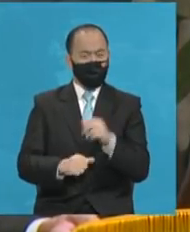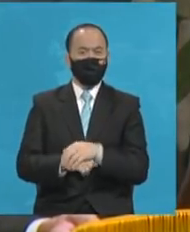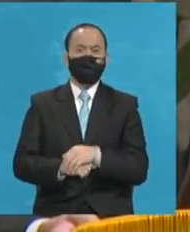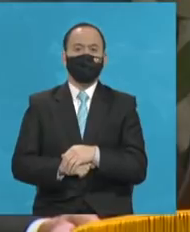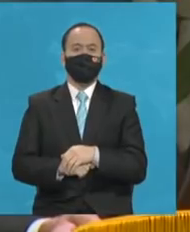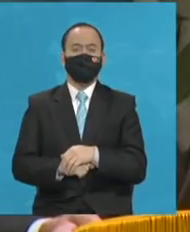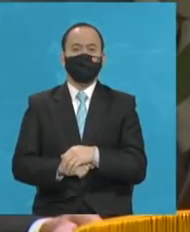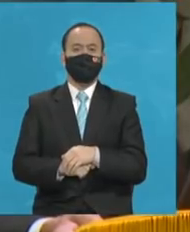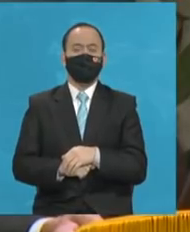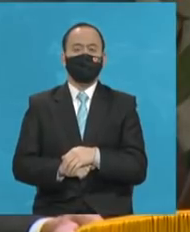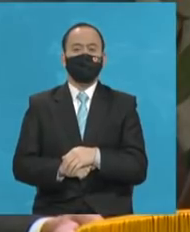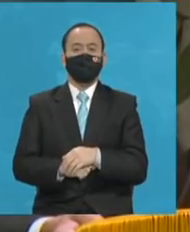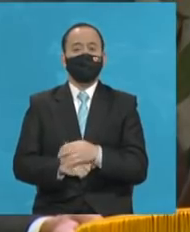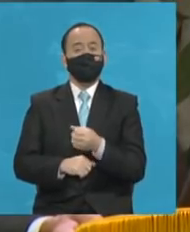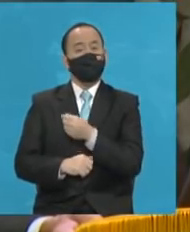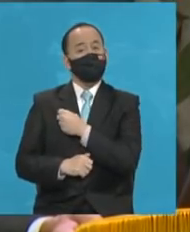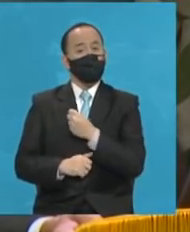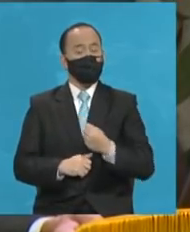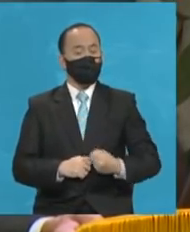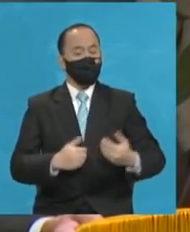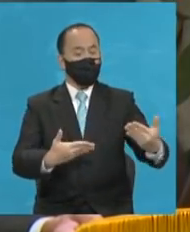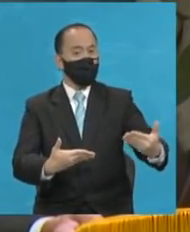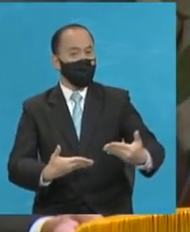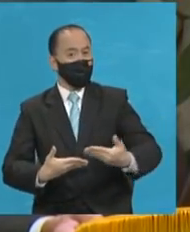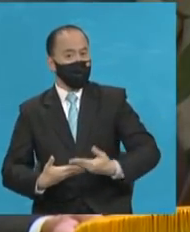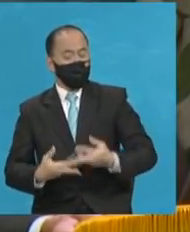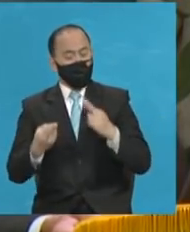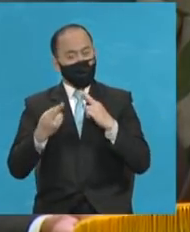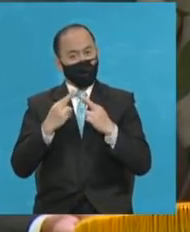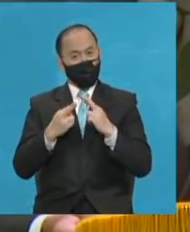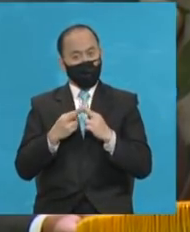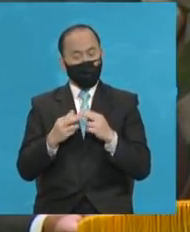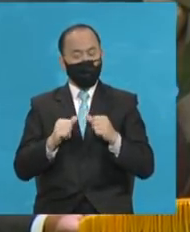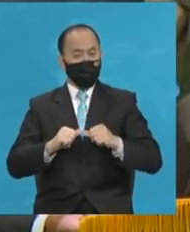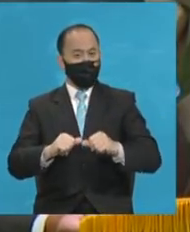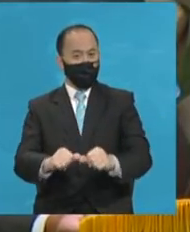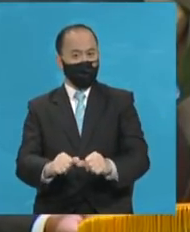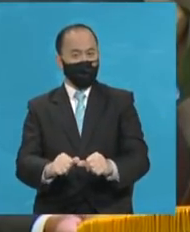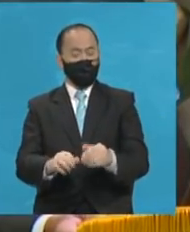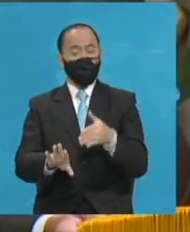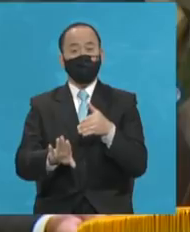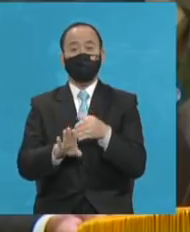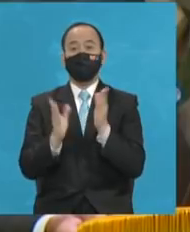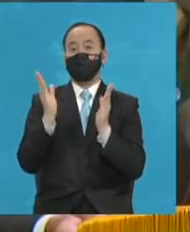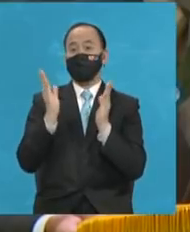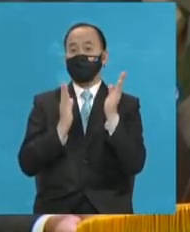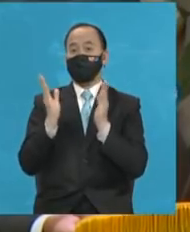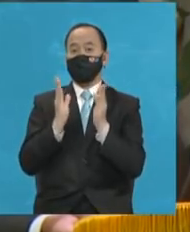itu bete manga2 lu kan perundingan seterusnya gymnation